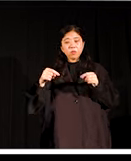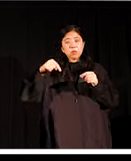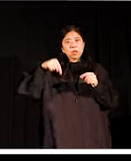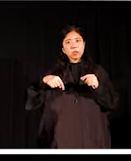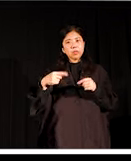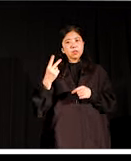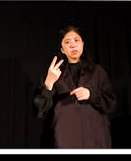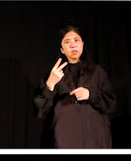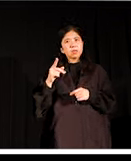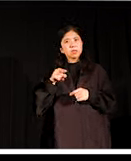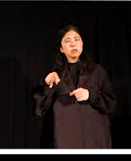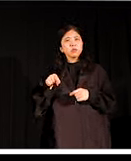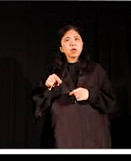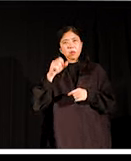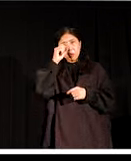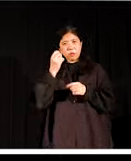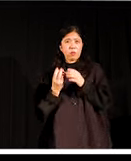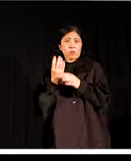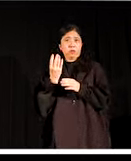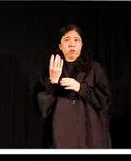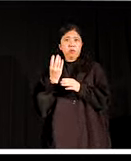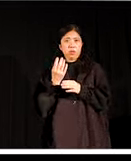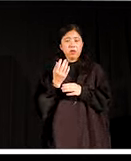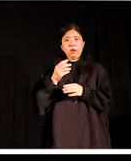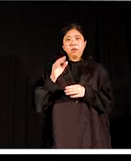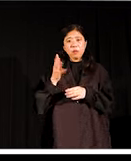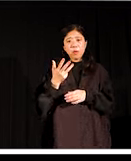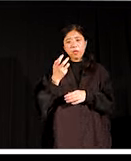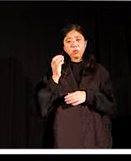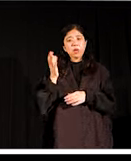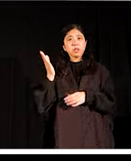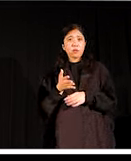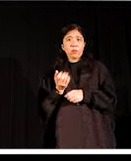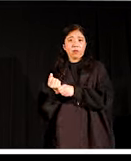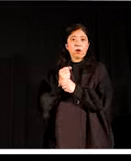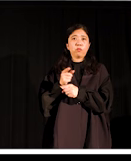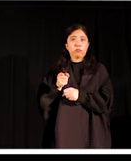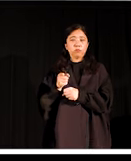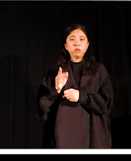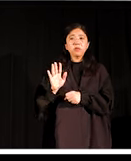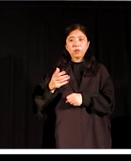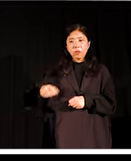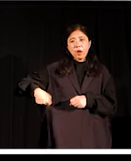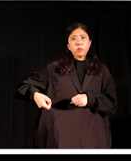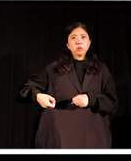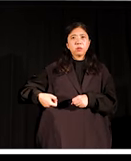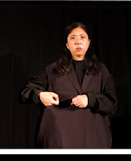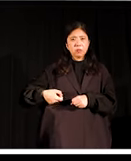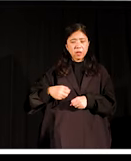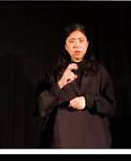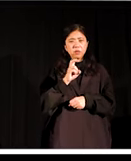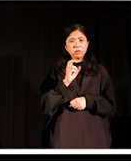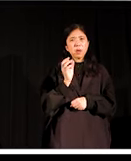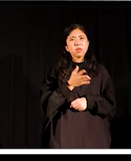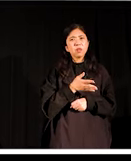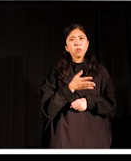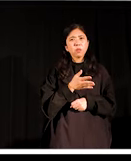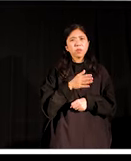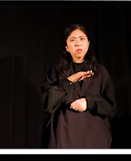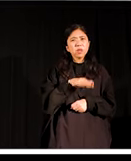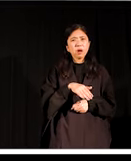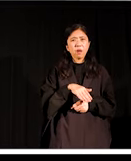が発症して大体8割は助かるっていう風に言われてるんですねですがカンボジアのような国だと本当2割も助からないっていうこう